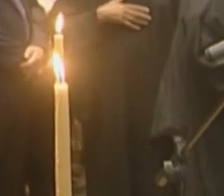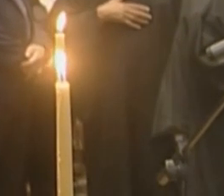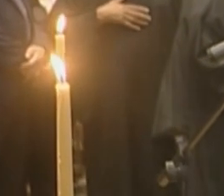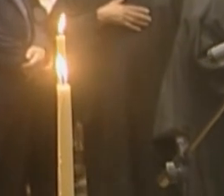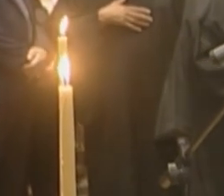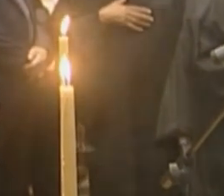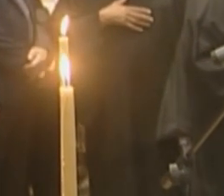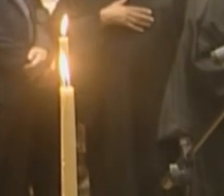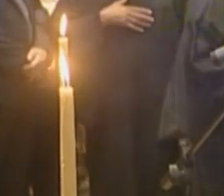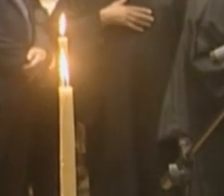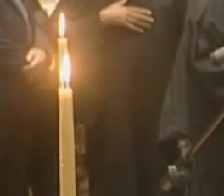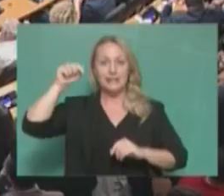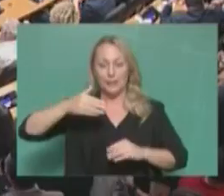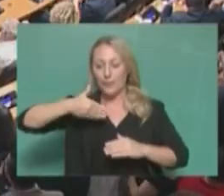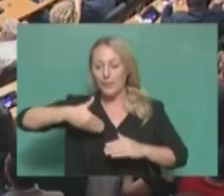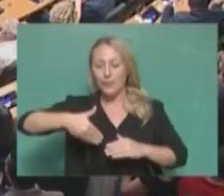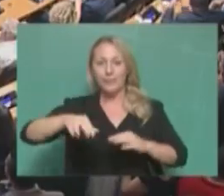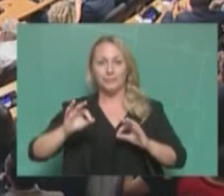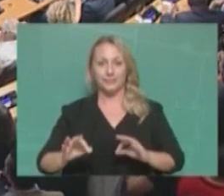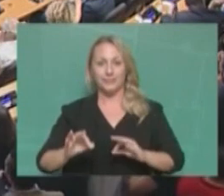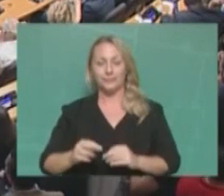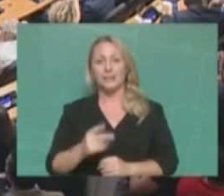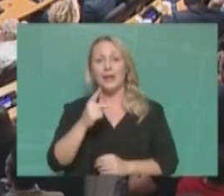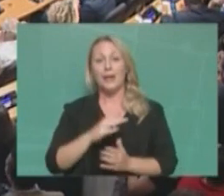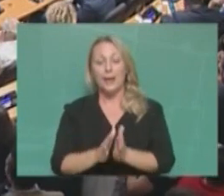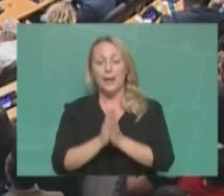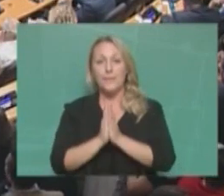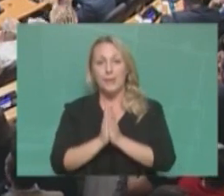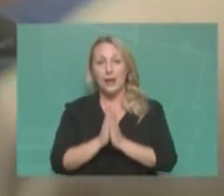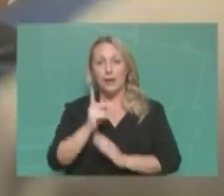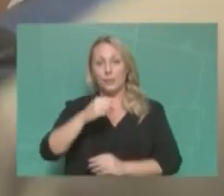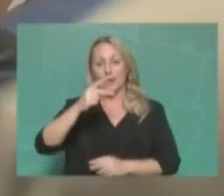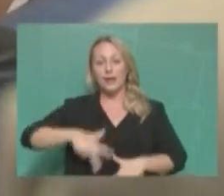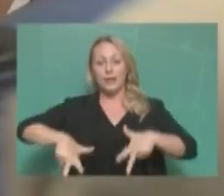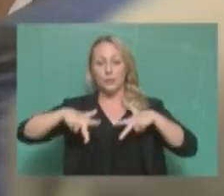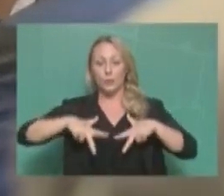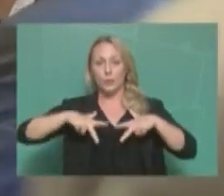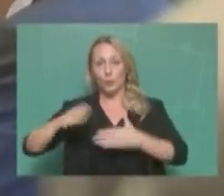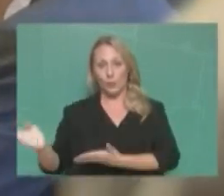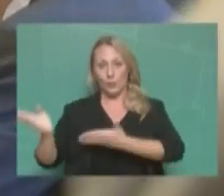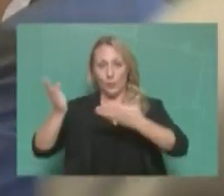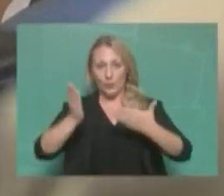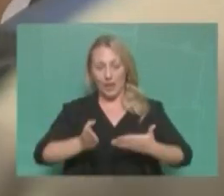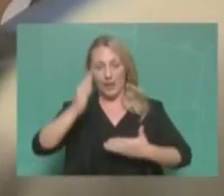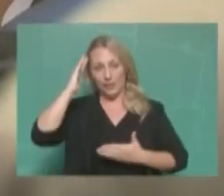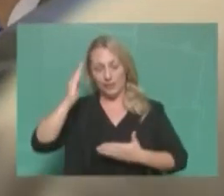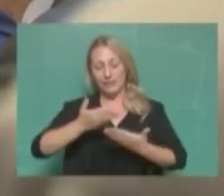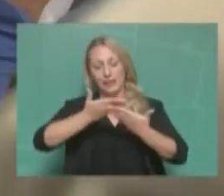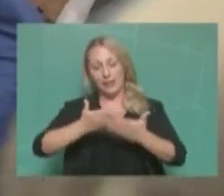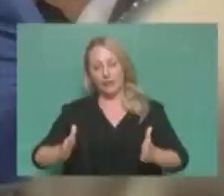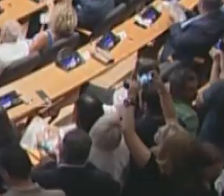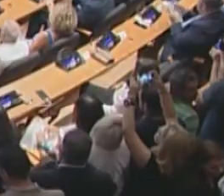νέα τετραετία θα είναι μια τετραετία ανάτασης, αναγέννησης και προοπτικής για τη Θεσσαλονίκη. Παράλληλα, ο